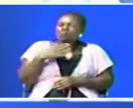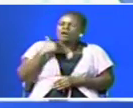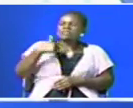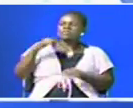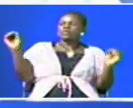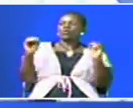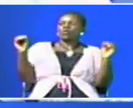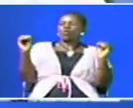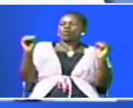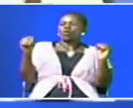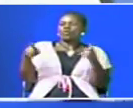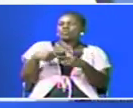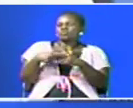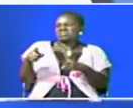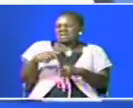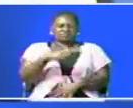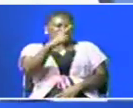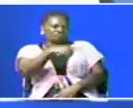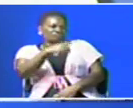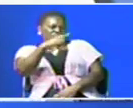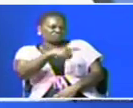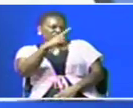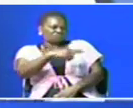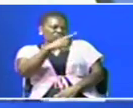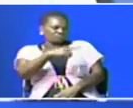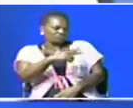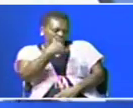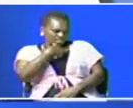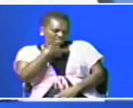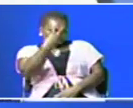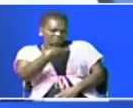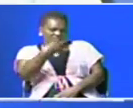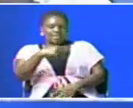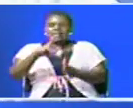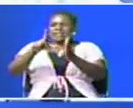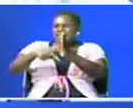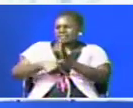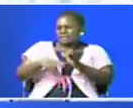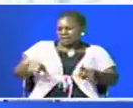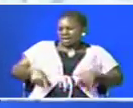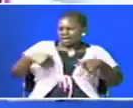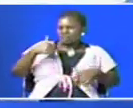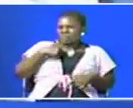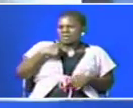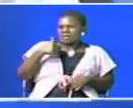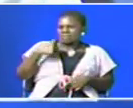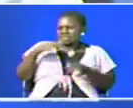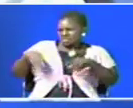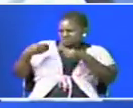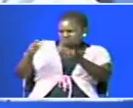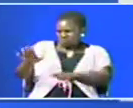tena, ukaanza ile madharau yako, kuanzia huku unaanza kunidharau, kisha baadaye mimi maisha yangu yote nimekupa